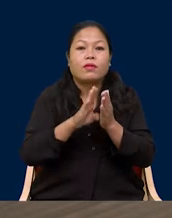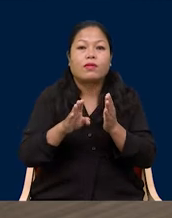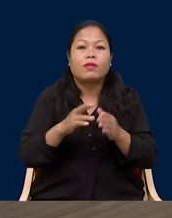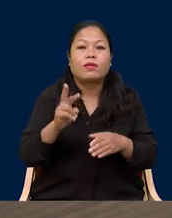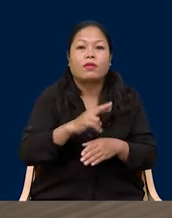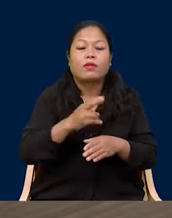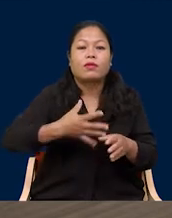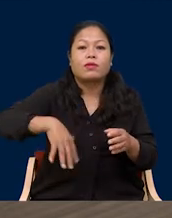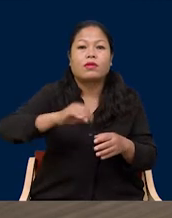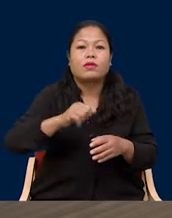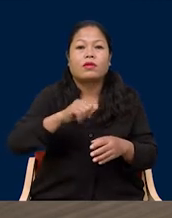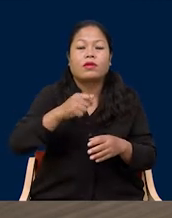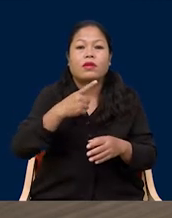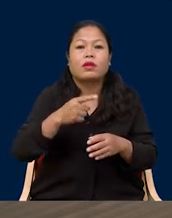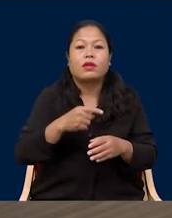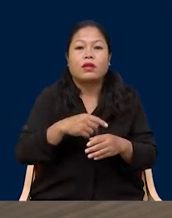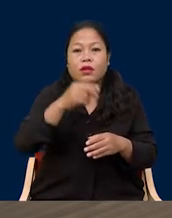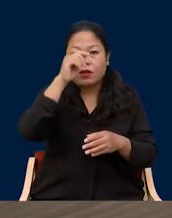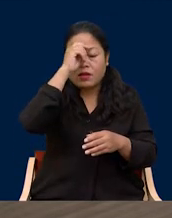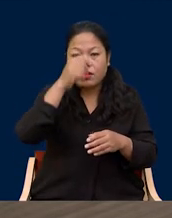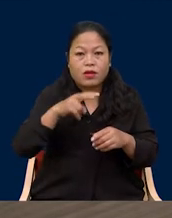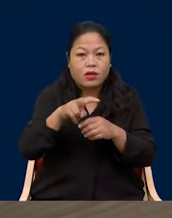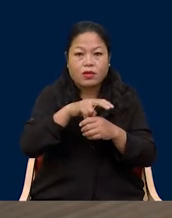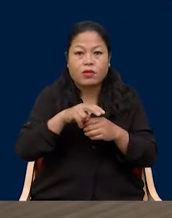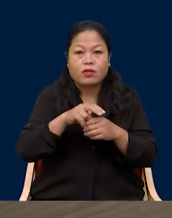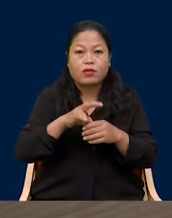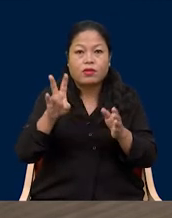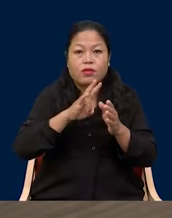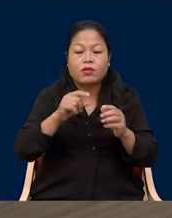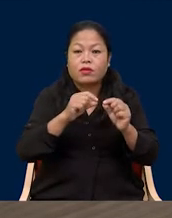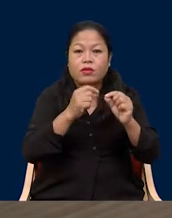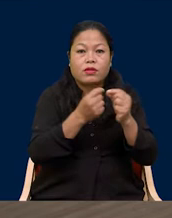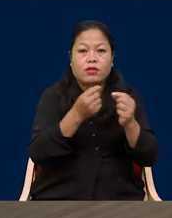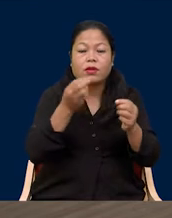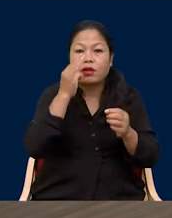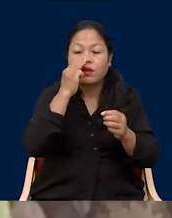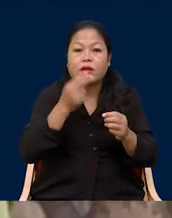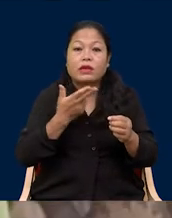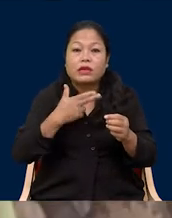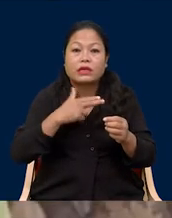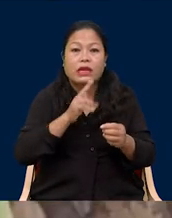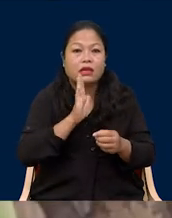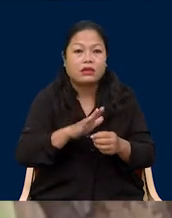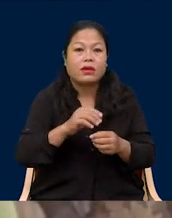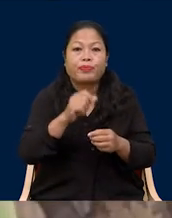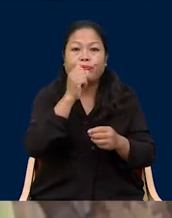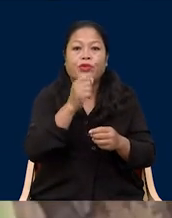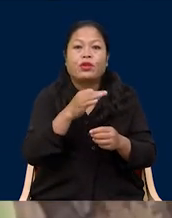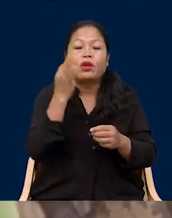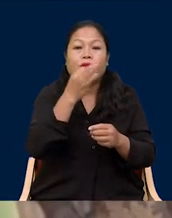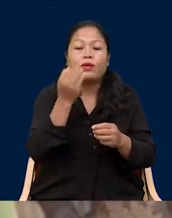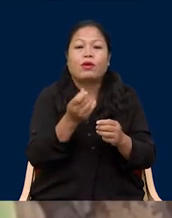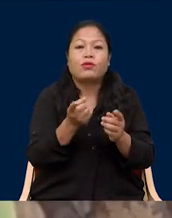सरकारको तर्फबाट र सबैजनाको चाहिँ अनुसन्धान र शैक्षिक क्षेत्रमा जुन चाहिँ चासो छ